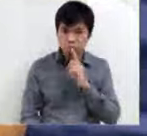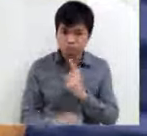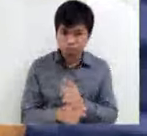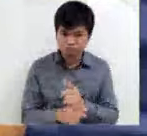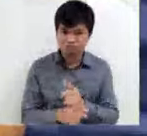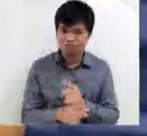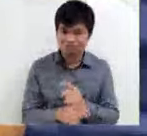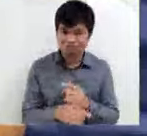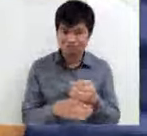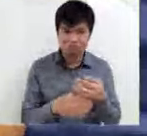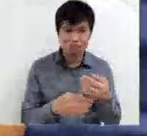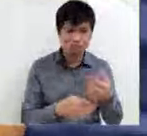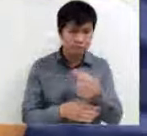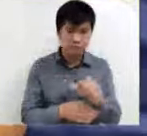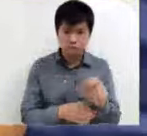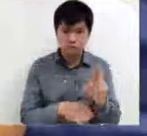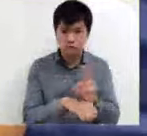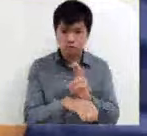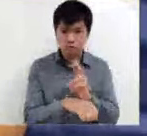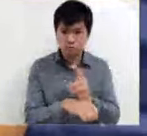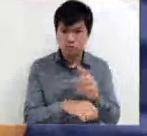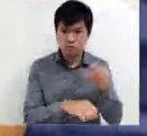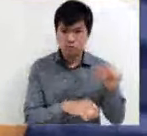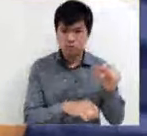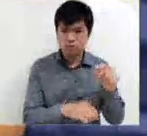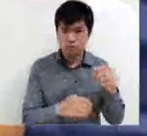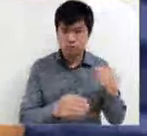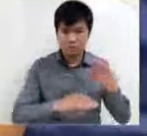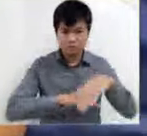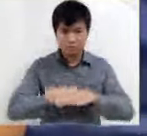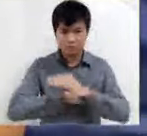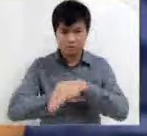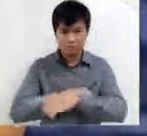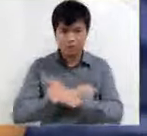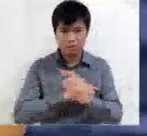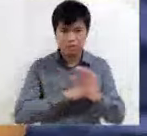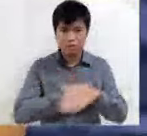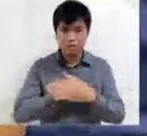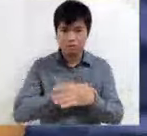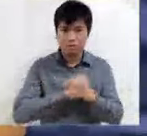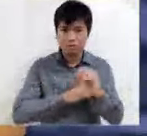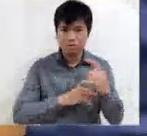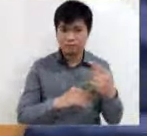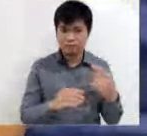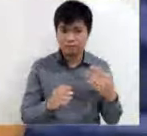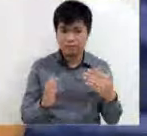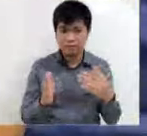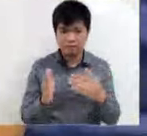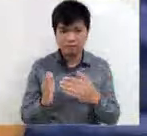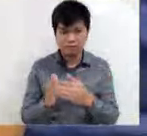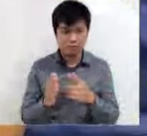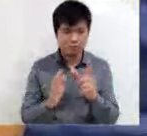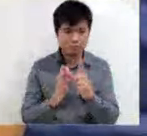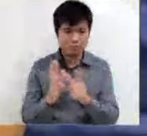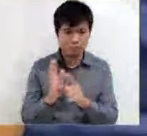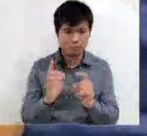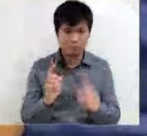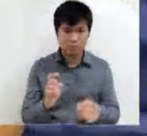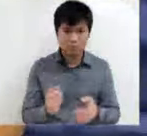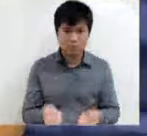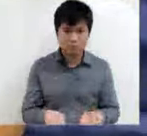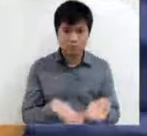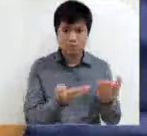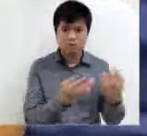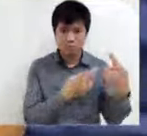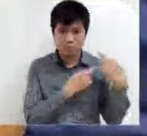seas. If they commit mistakes, they commit offense in our waters, we will go after them anywhere